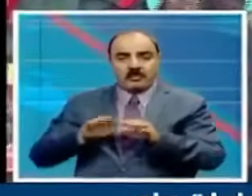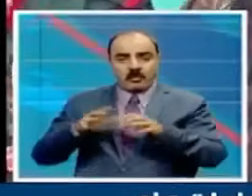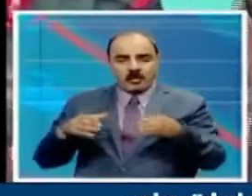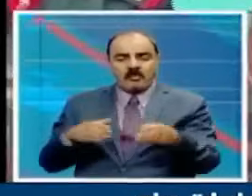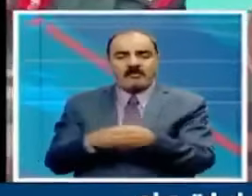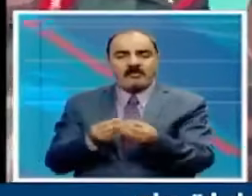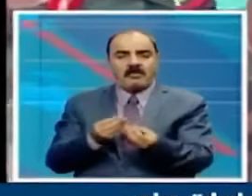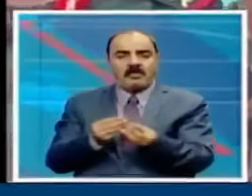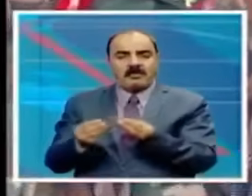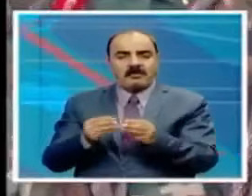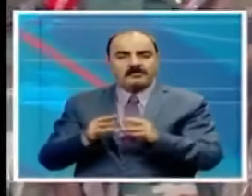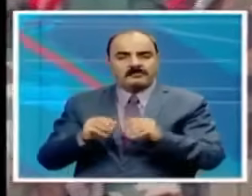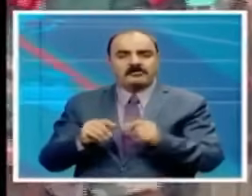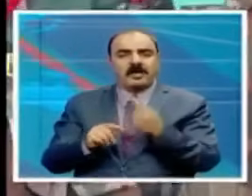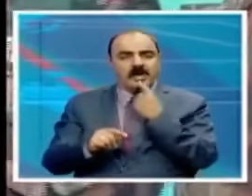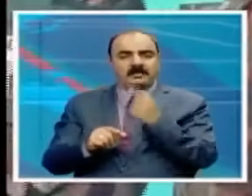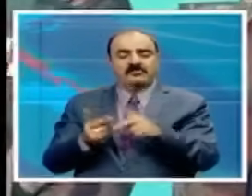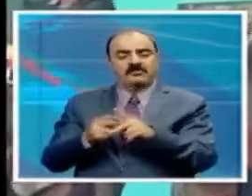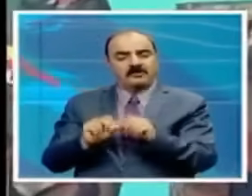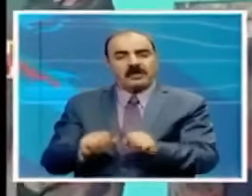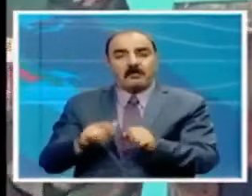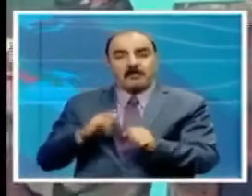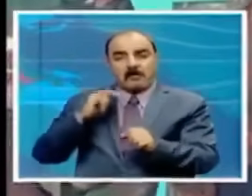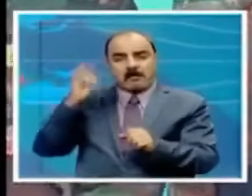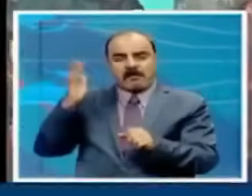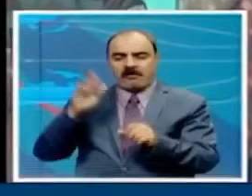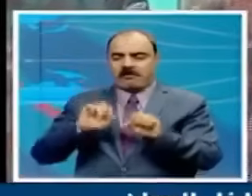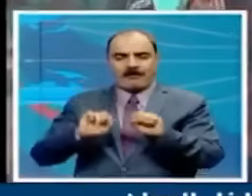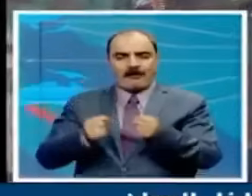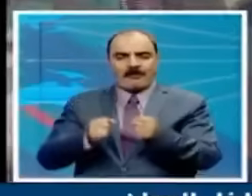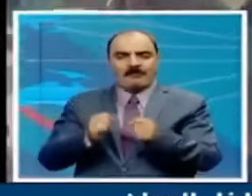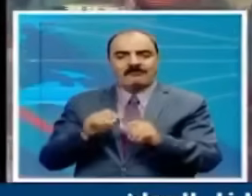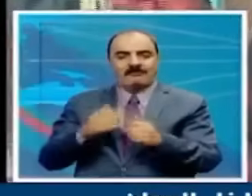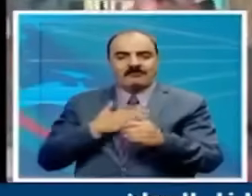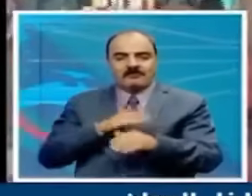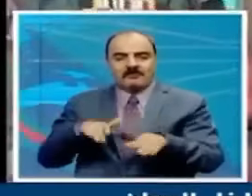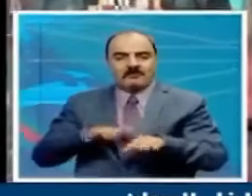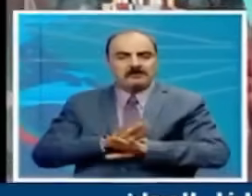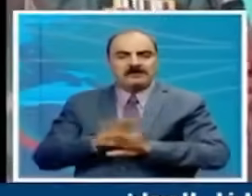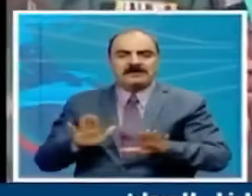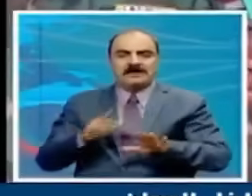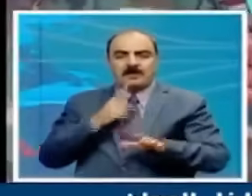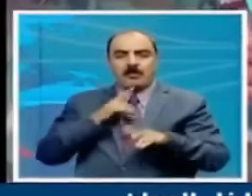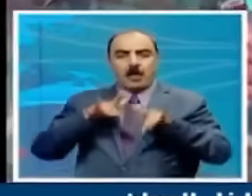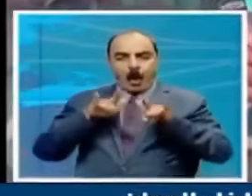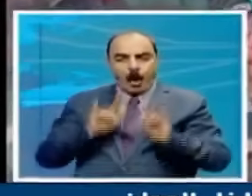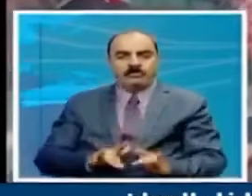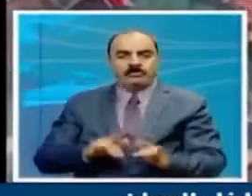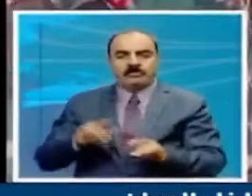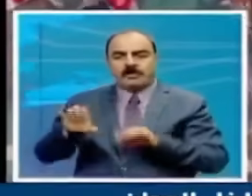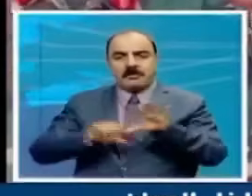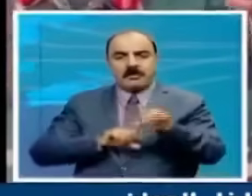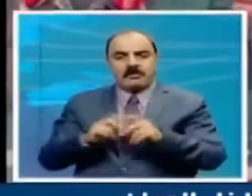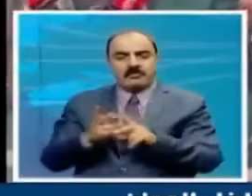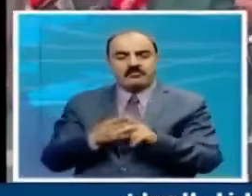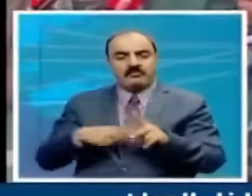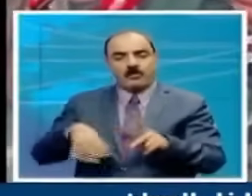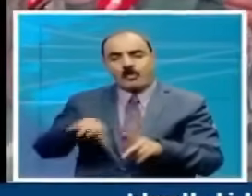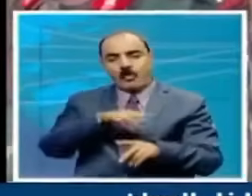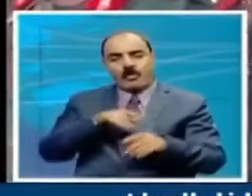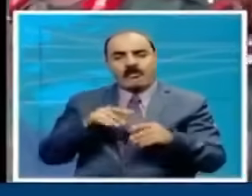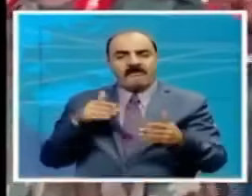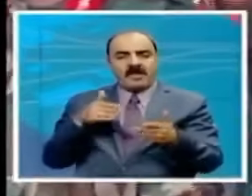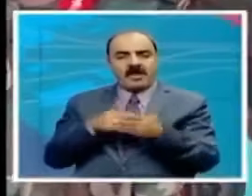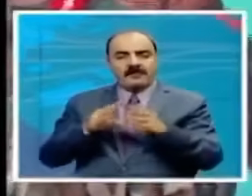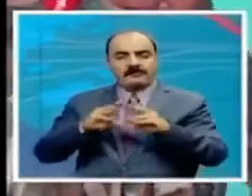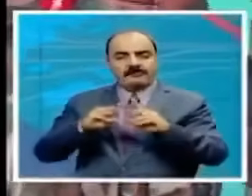بلاده للبحث عن الحلول من داخل الوطن وليس خارجه، مؤكدا أنه لا بد من الجلوس مع كل أطياف الشعب السوداني